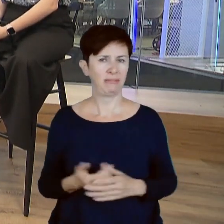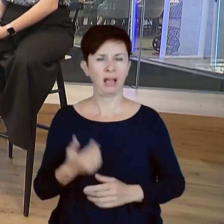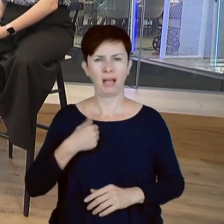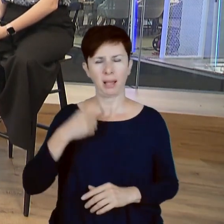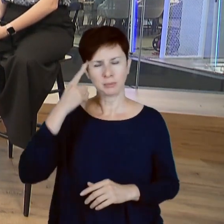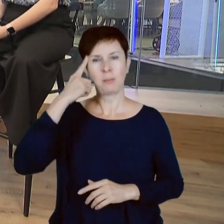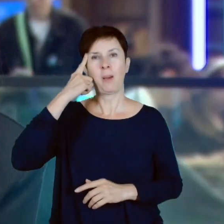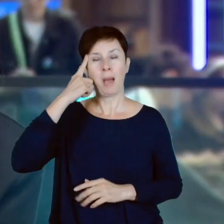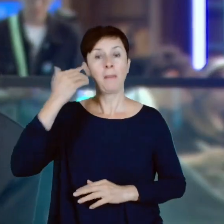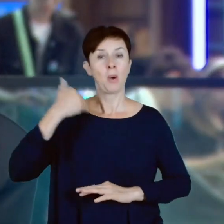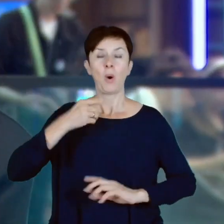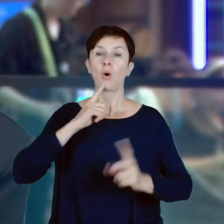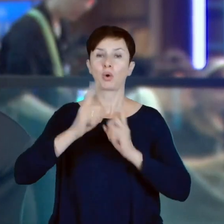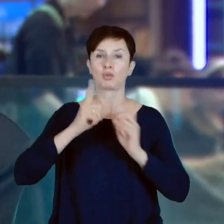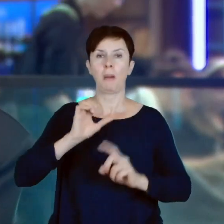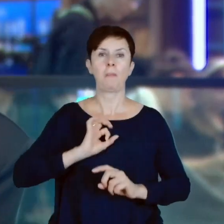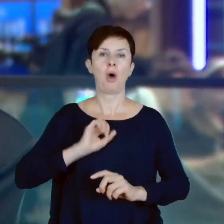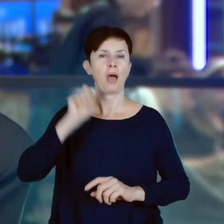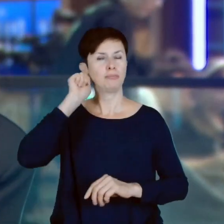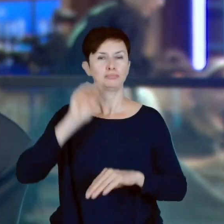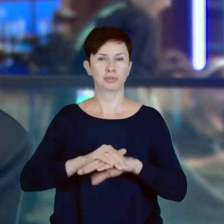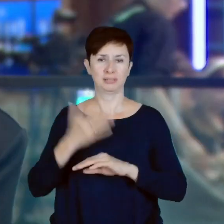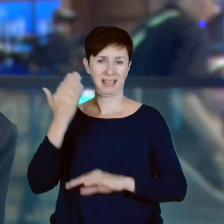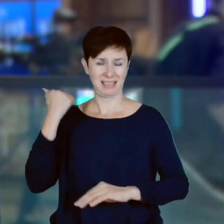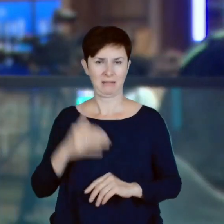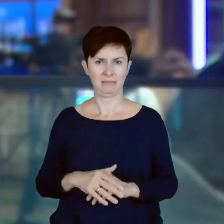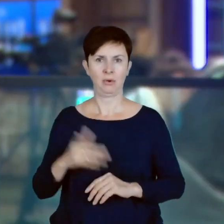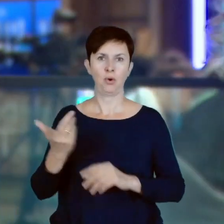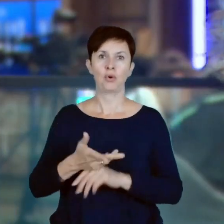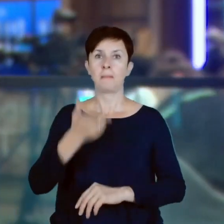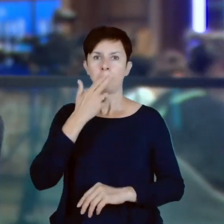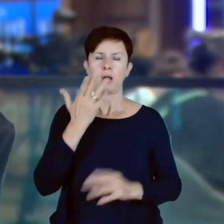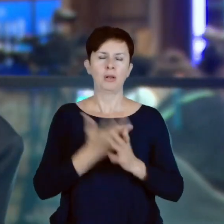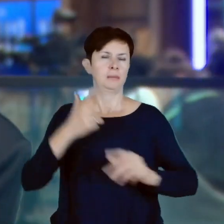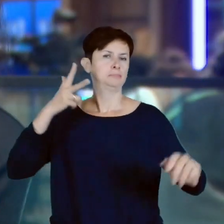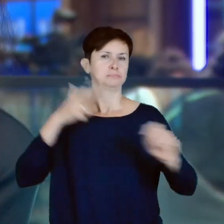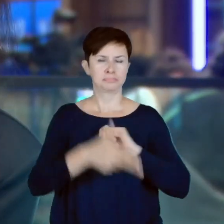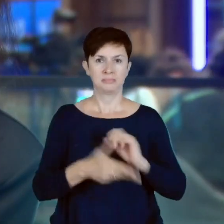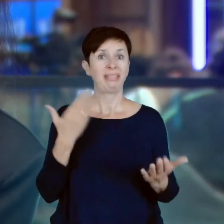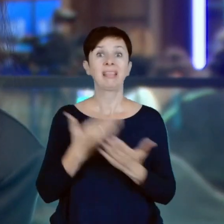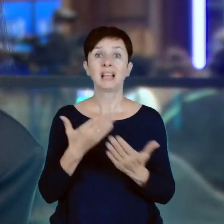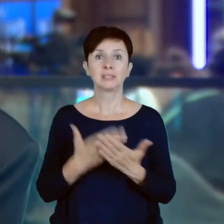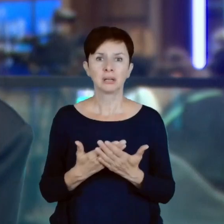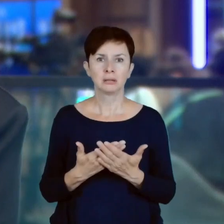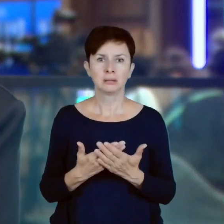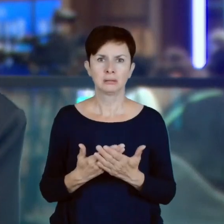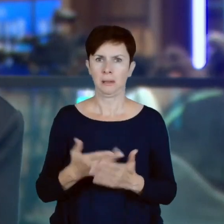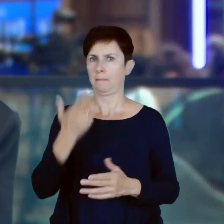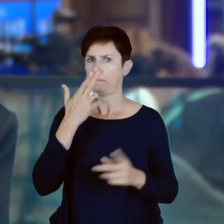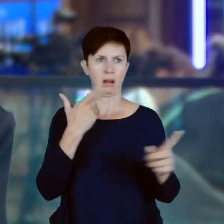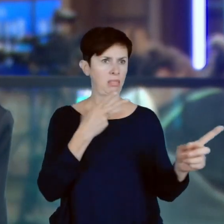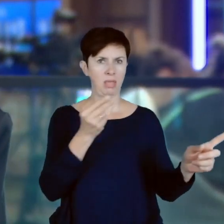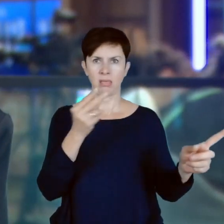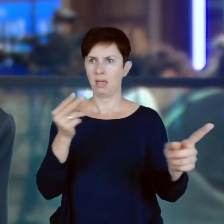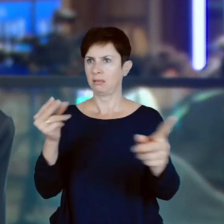przypomniała się rozmowa z moją przyjaciółką niedawno, która w końcu rzuciła palenie. I rzuciła palenie dlaczego? Bo nikt inny nie pali, prawda? I już po prostu